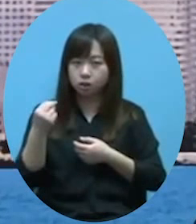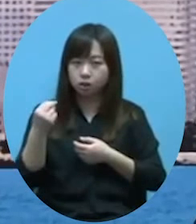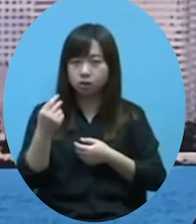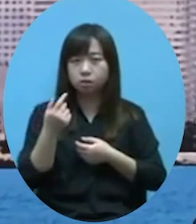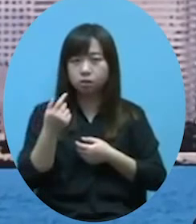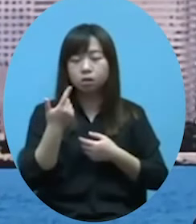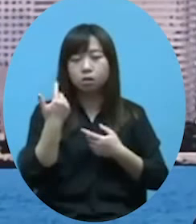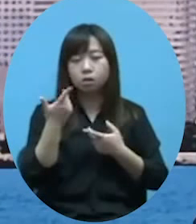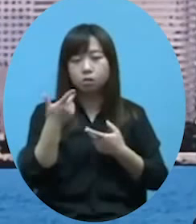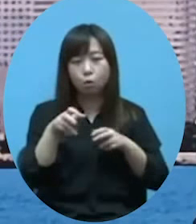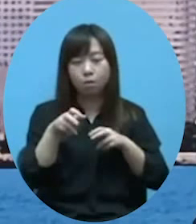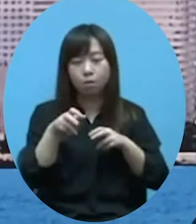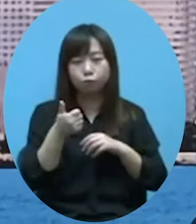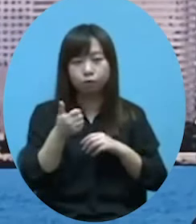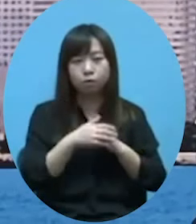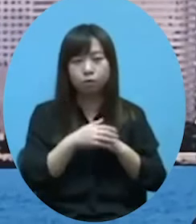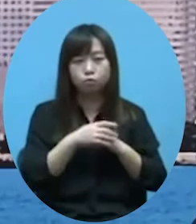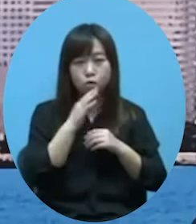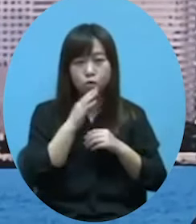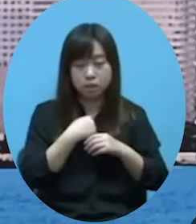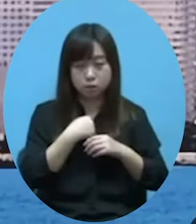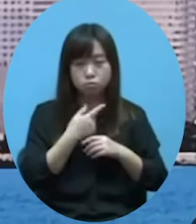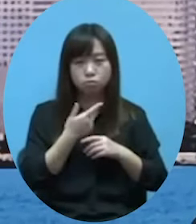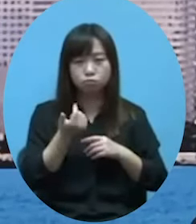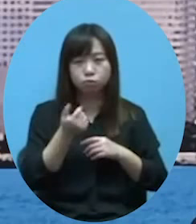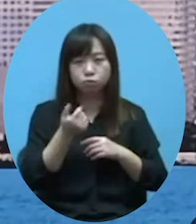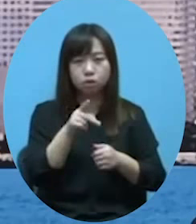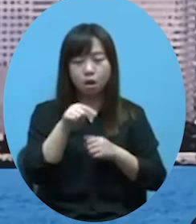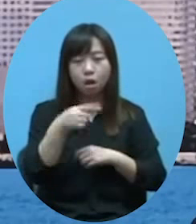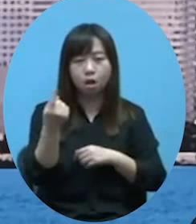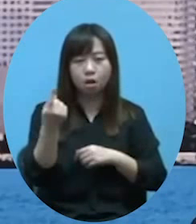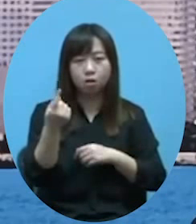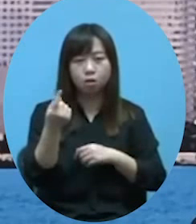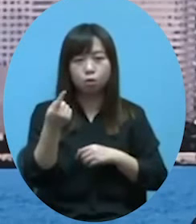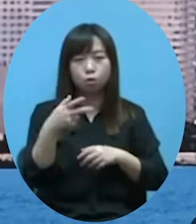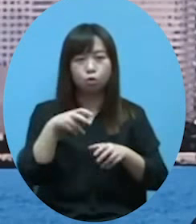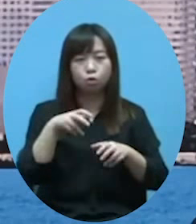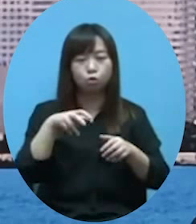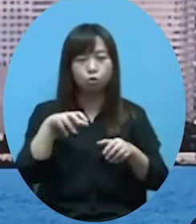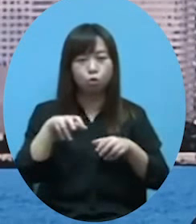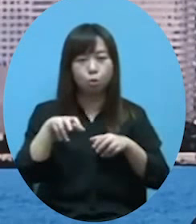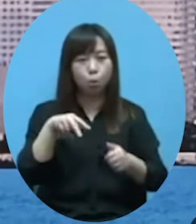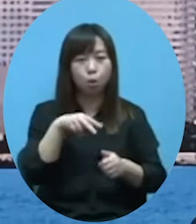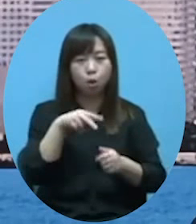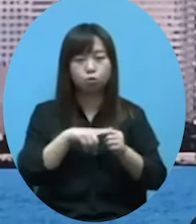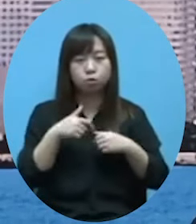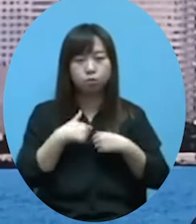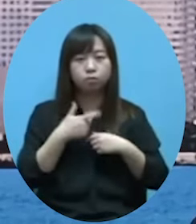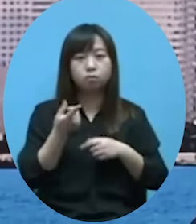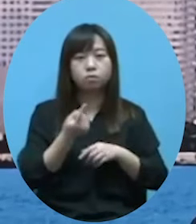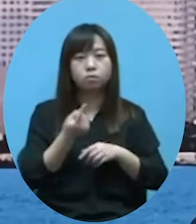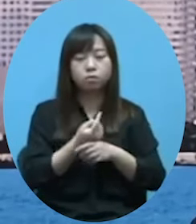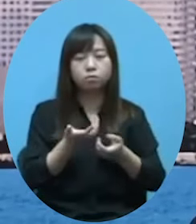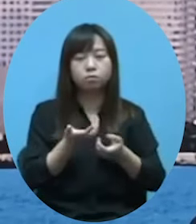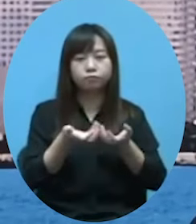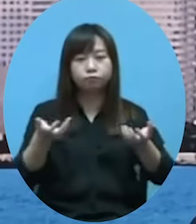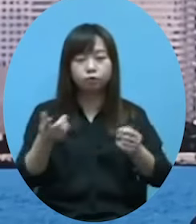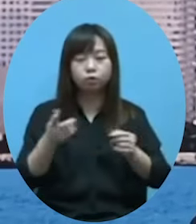如果有需要其實我們也可以徵用其他動物管理中心作為一個隔離的地方